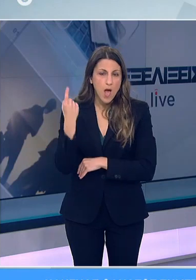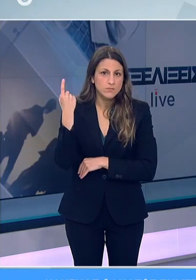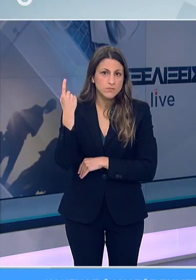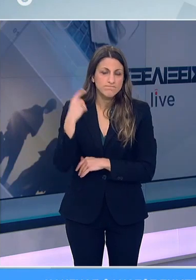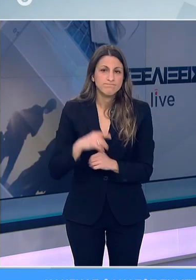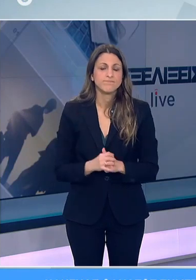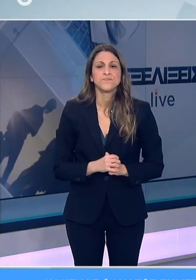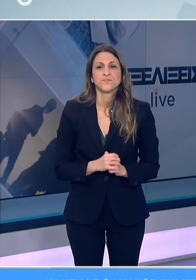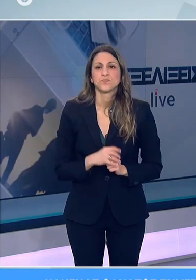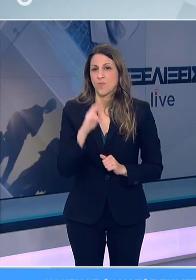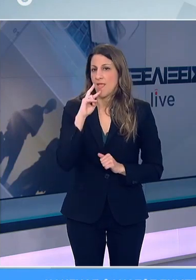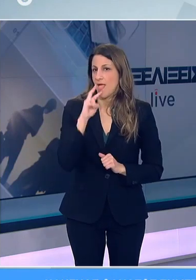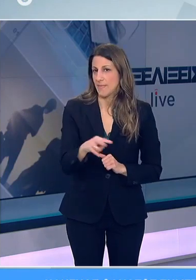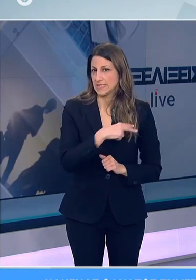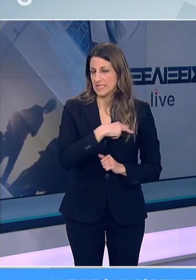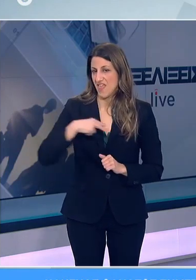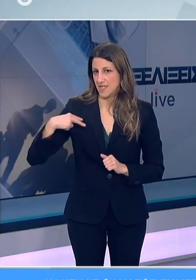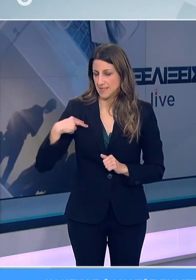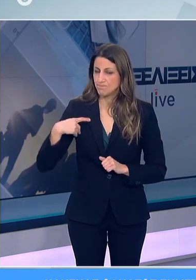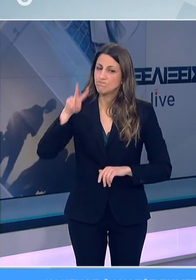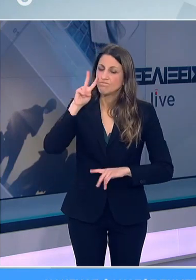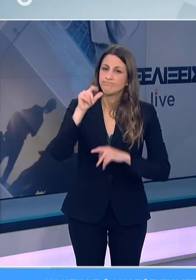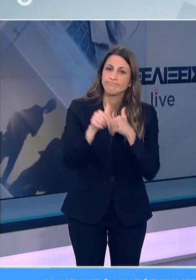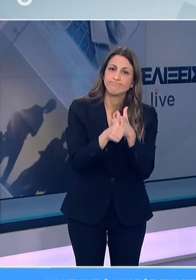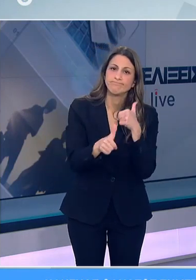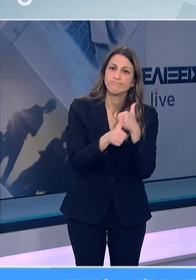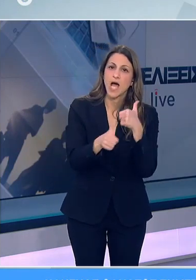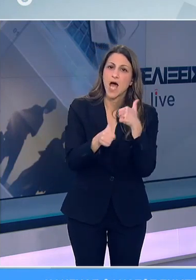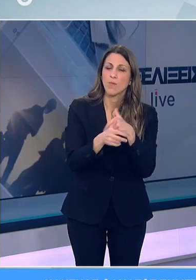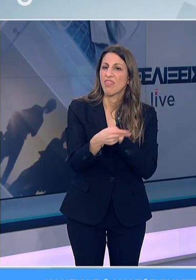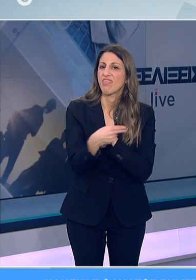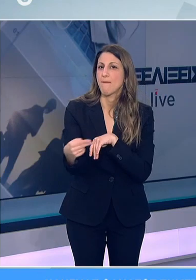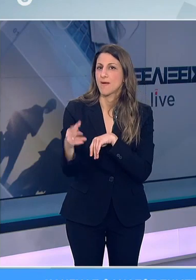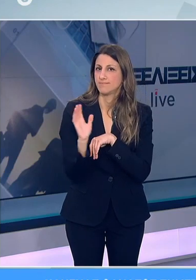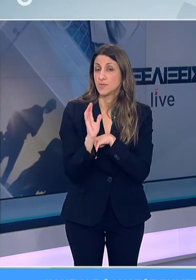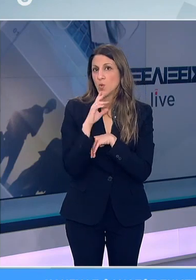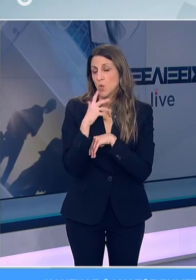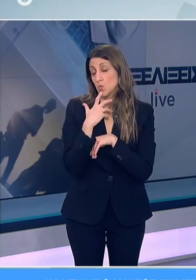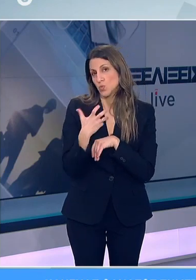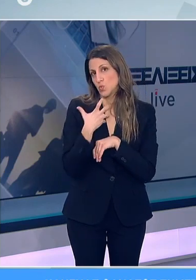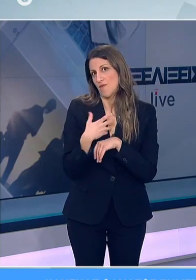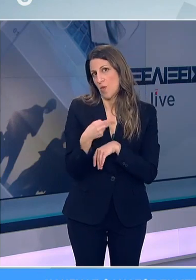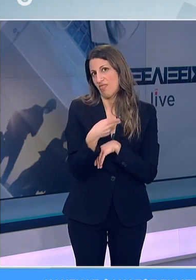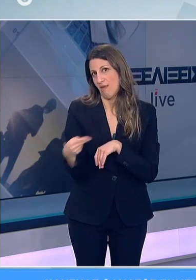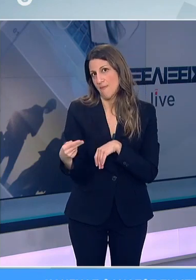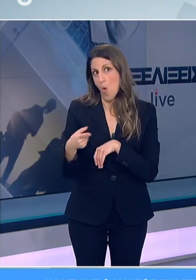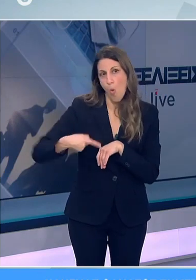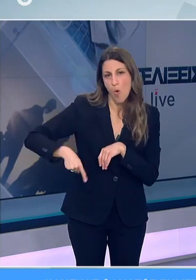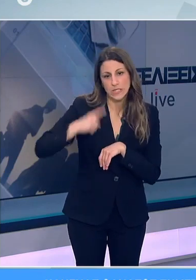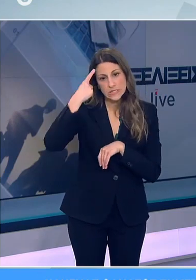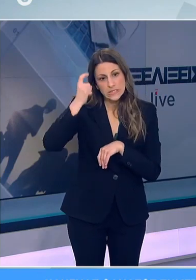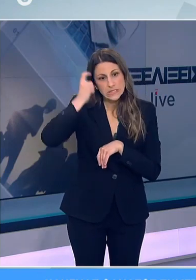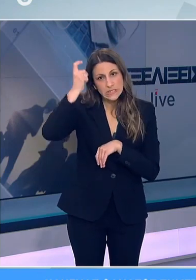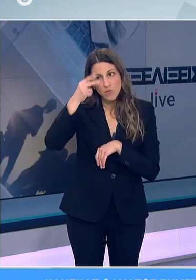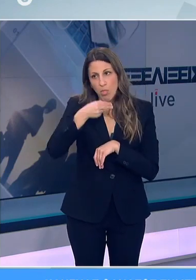Νομίζω παρακολουθούμε τις εξελίξεις σχετικά με αυτό το θέμα. Είναι πολύ σημαντικό θέμα και φαντάζομαι απασχολεί και πάρα πολύ κόσμο. Ακούω